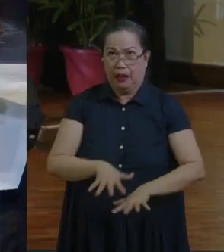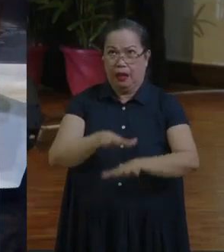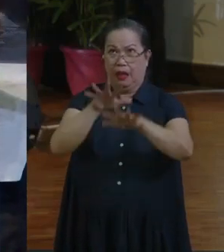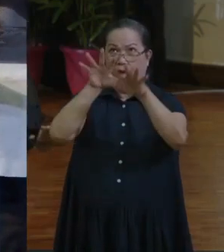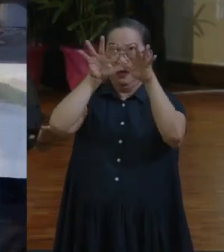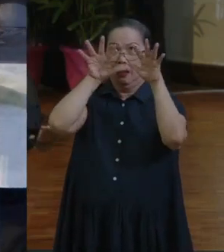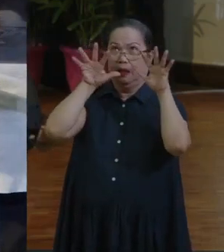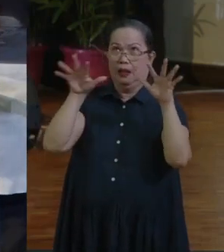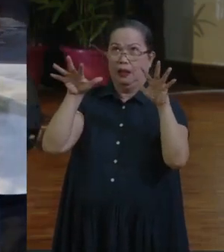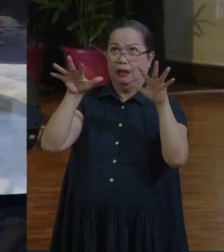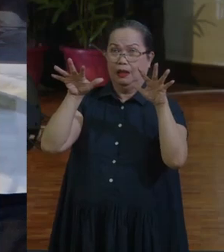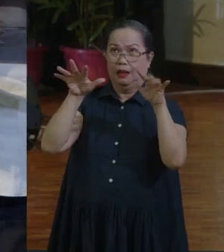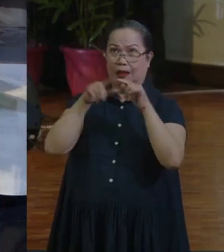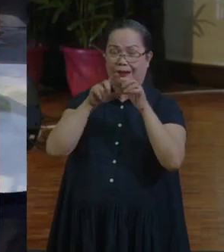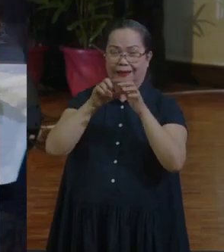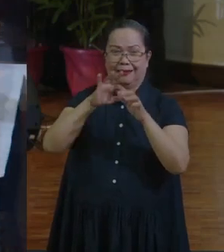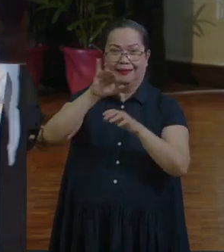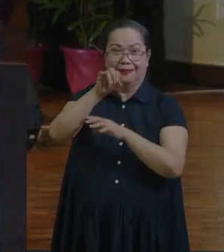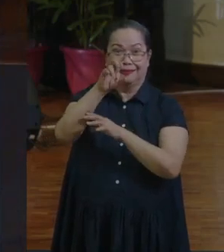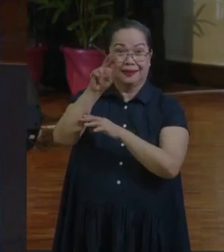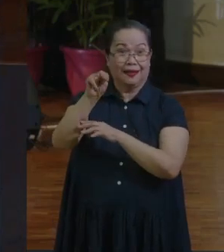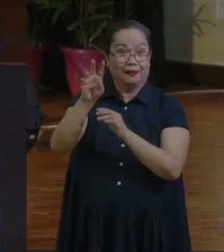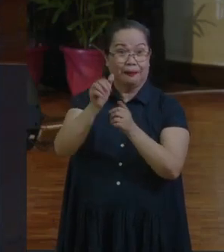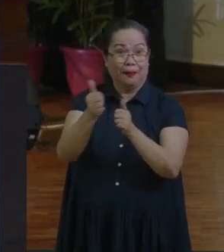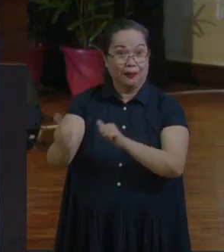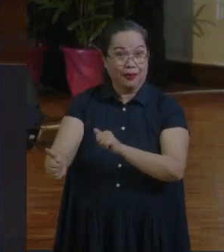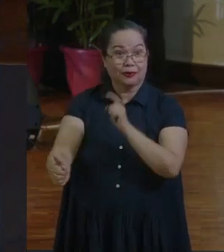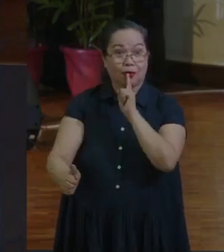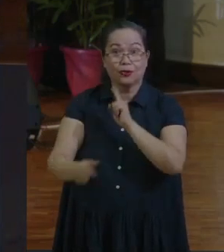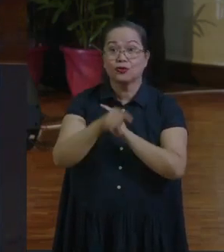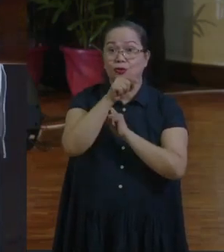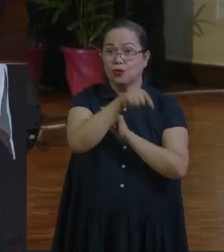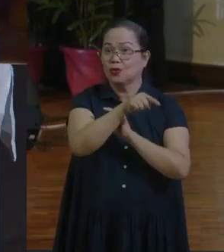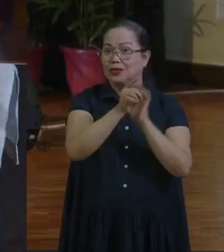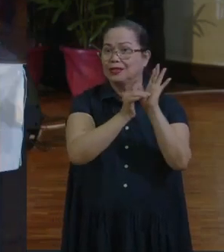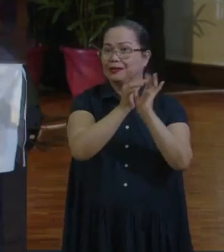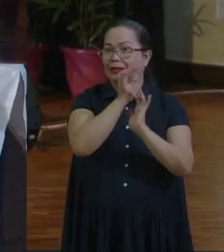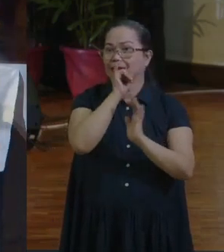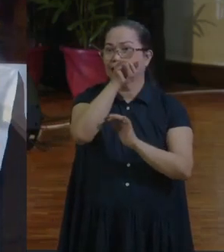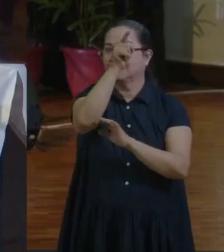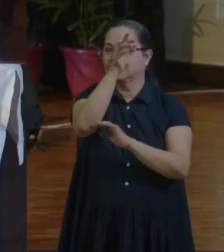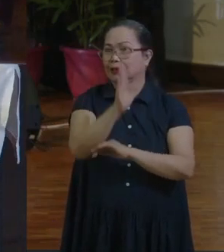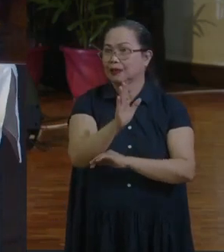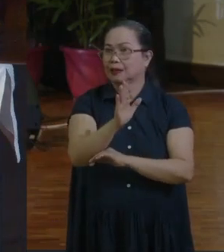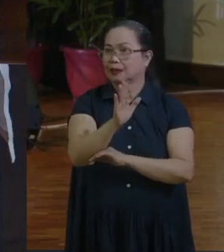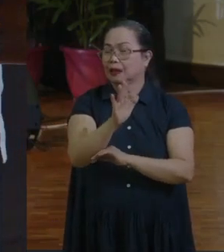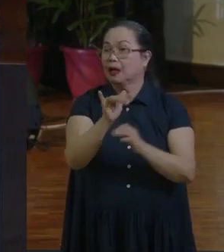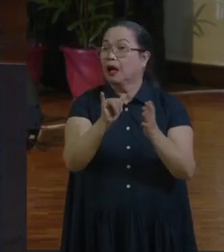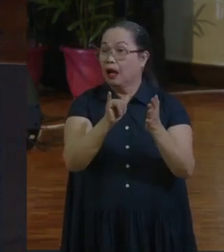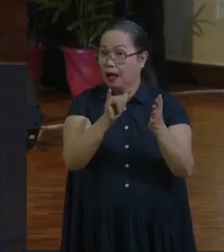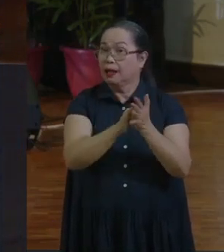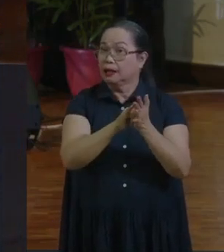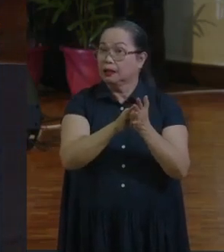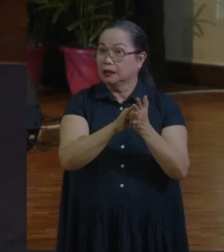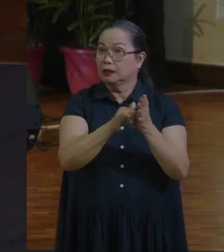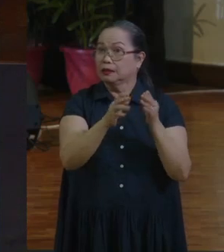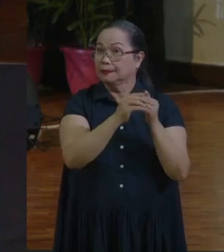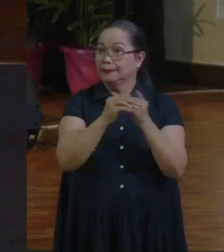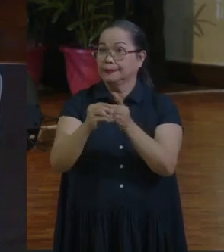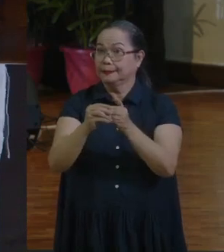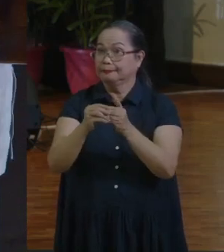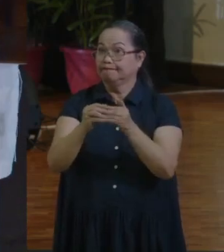Baptist. Tiyak niya na ito nga ang Mesiyas. At ako na nga ang tagapagpanguna niya